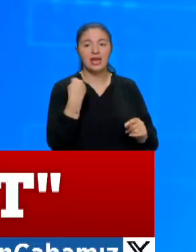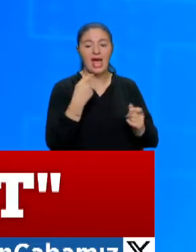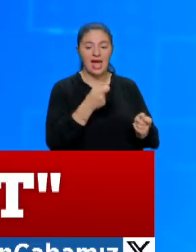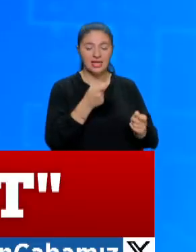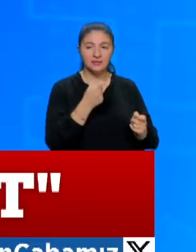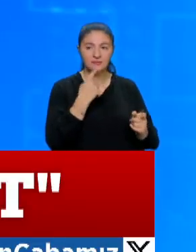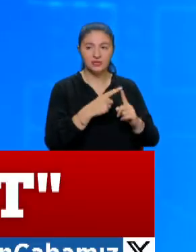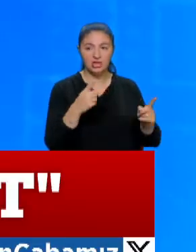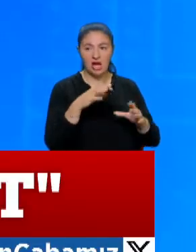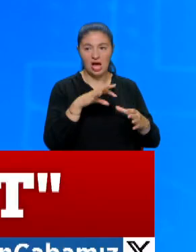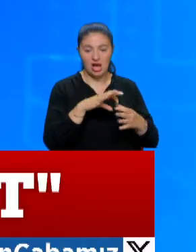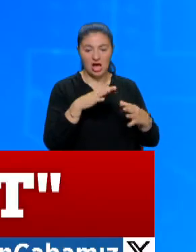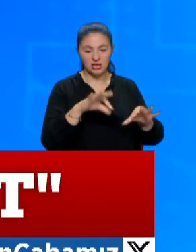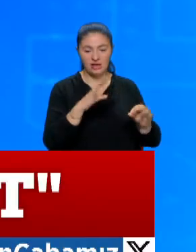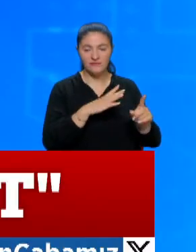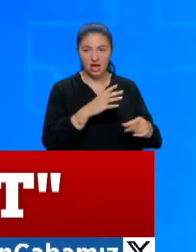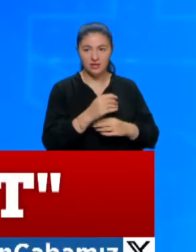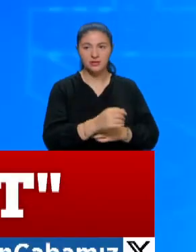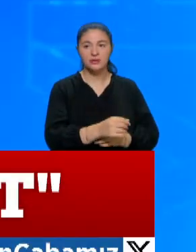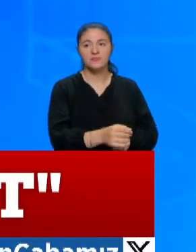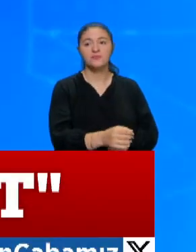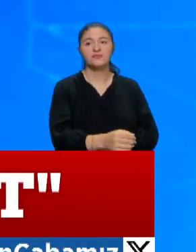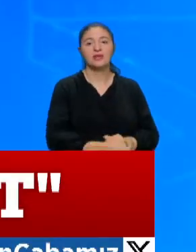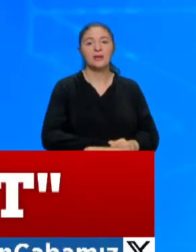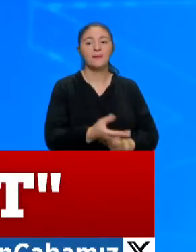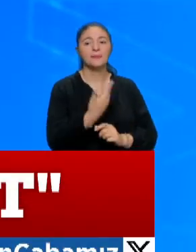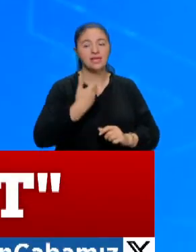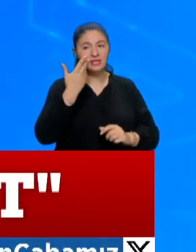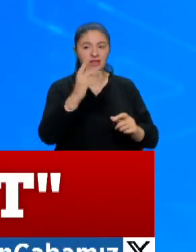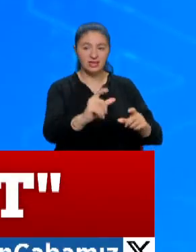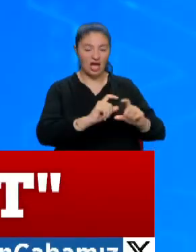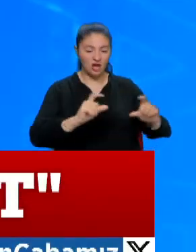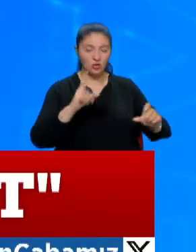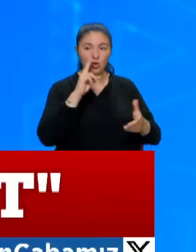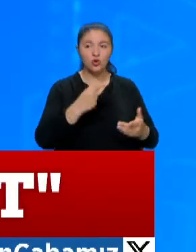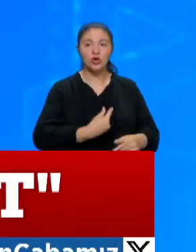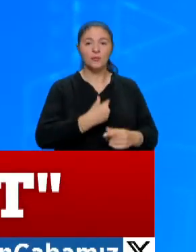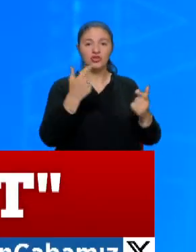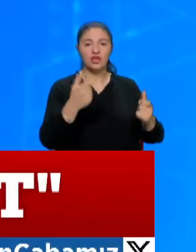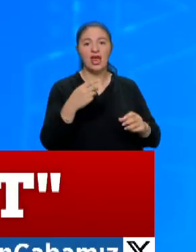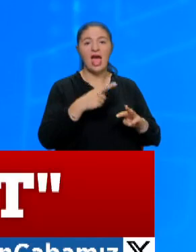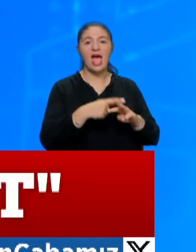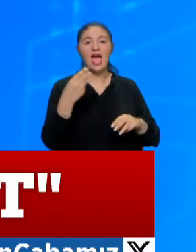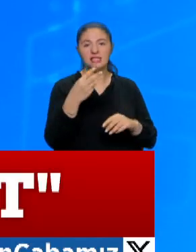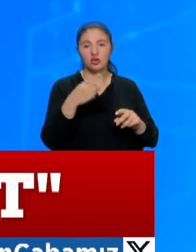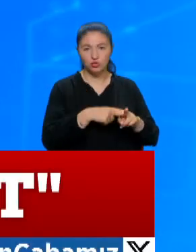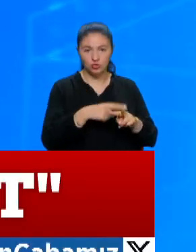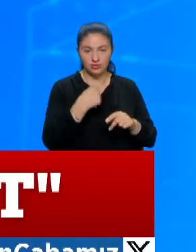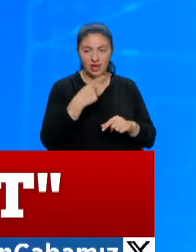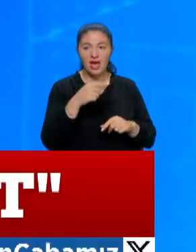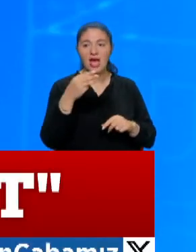eğitim öğretim yılı ile ilgili hazırlıklarınız var bizi izlerken altta da izleyicilerimiz okuyorlar Umudun şehri Esenyurt diye